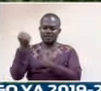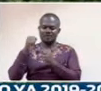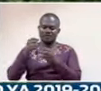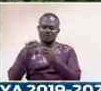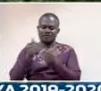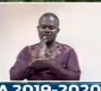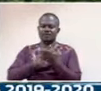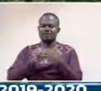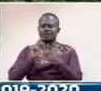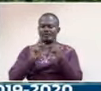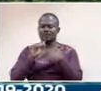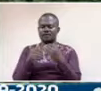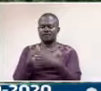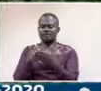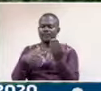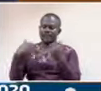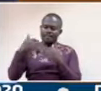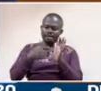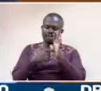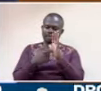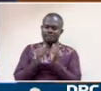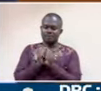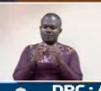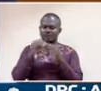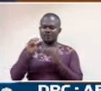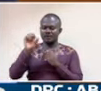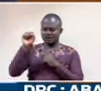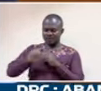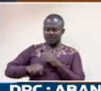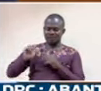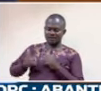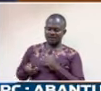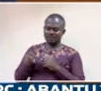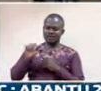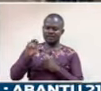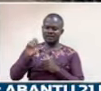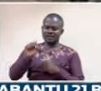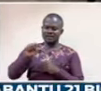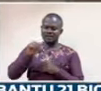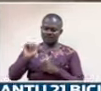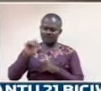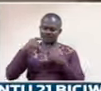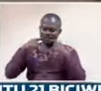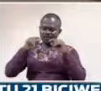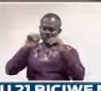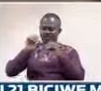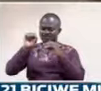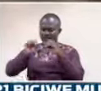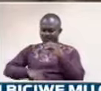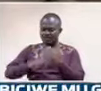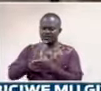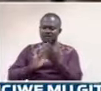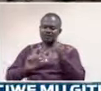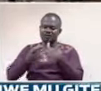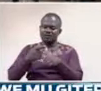bimwe mu bibazo abaturage bagiye bagaragaza. Umuyobozi w'intara y'Amajyepfo Madamu Kayitesi Alice yemeza ko kuba uturere tw'Amajyepfo hari uturi